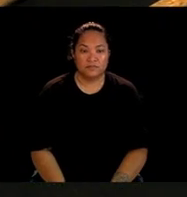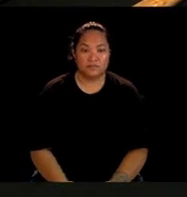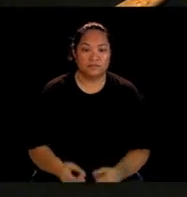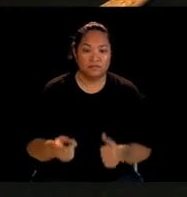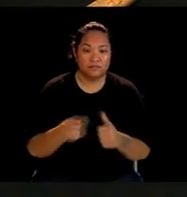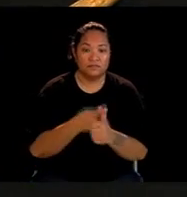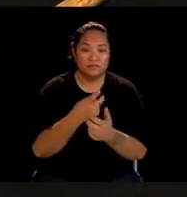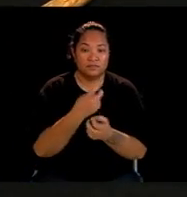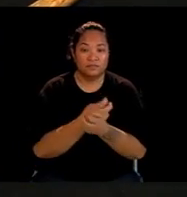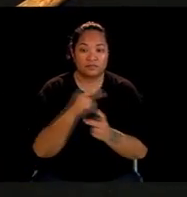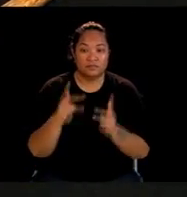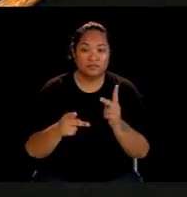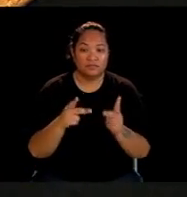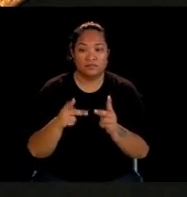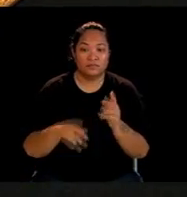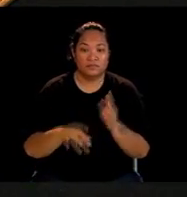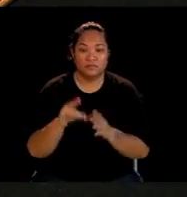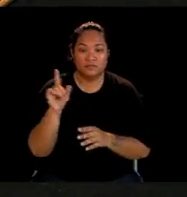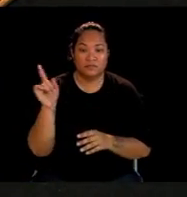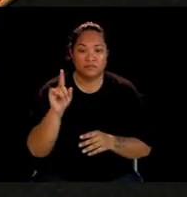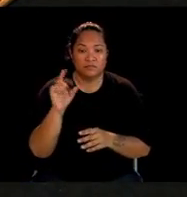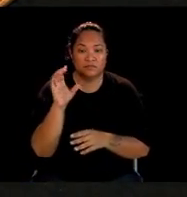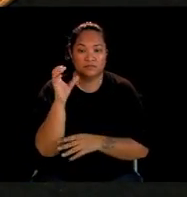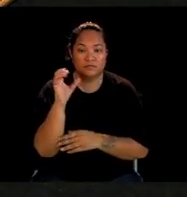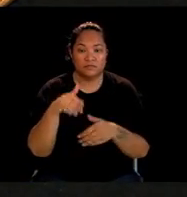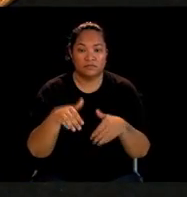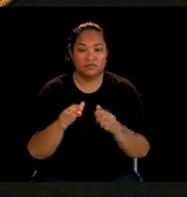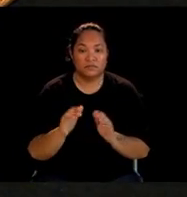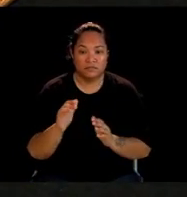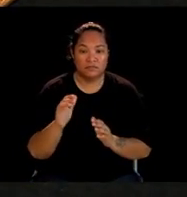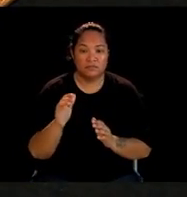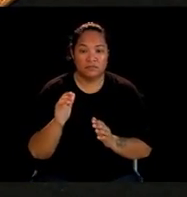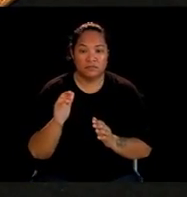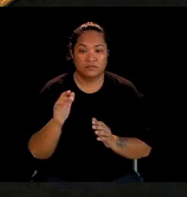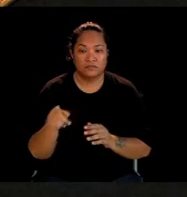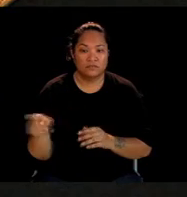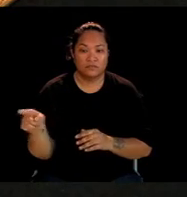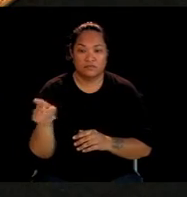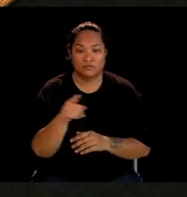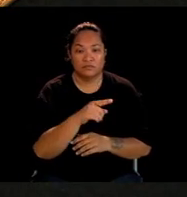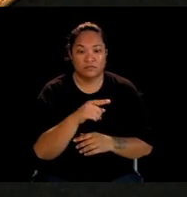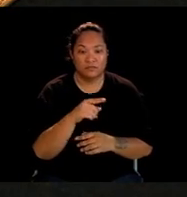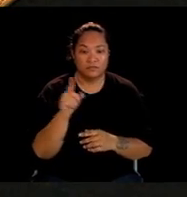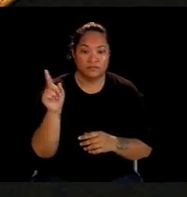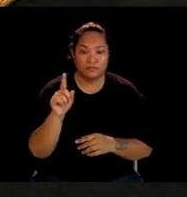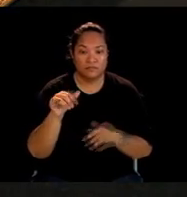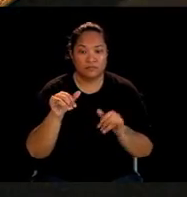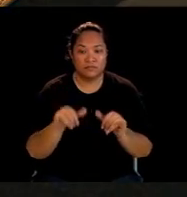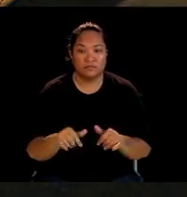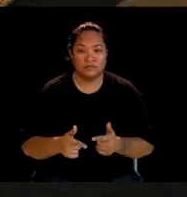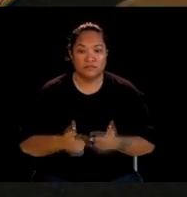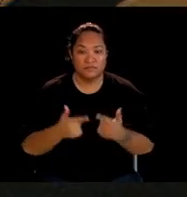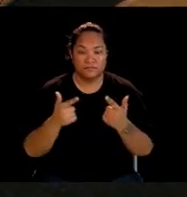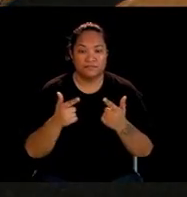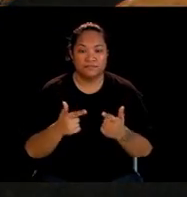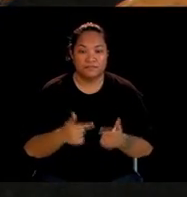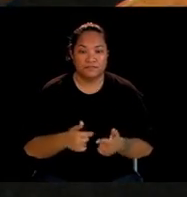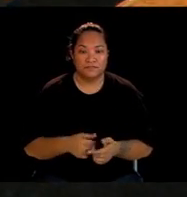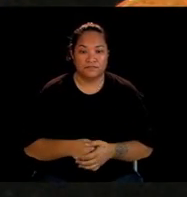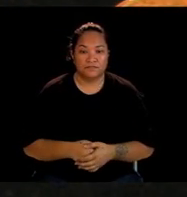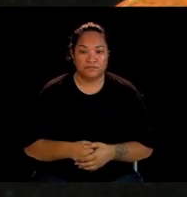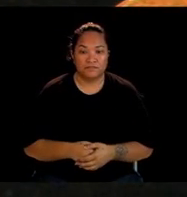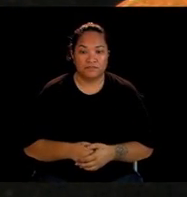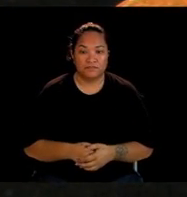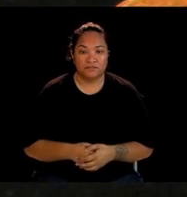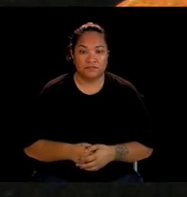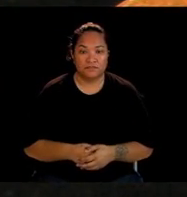Finet nina, itelang siha ni man masoda, gini ni man mahafut na matay niha siha, i manauto motna,